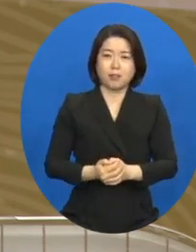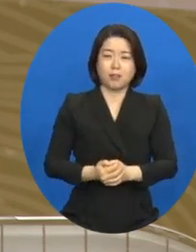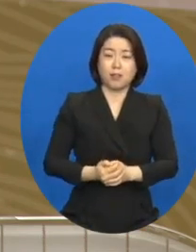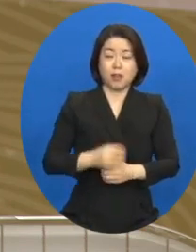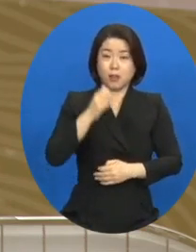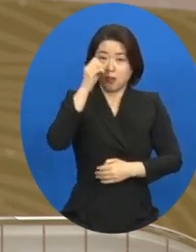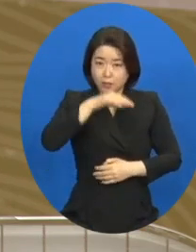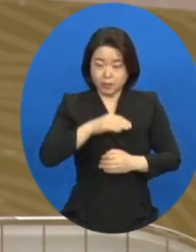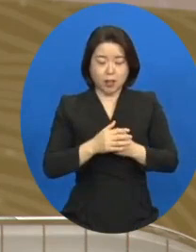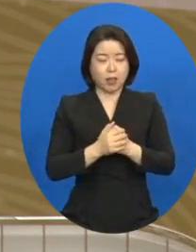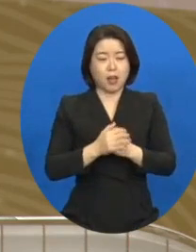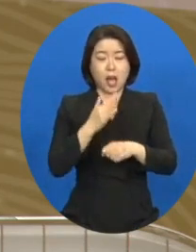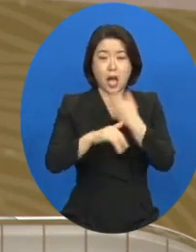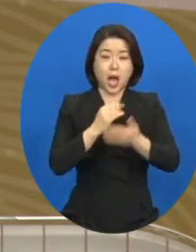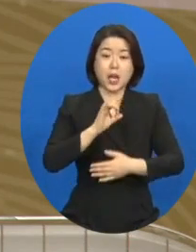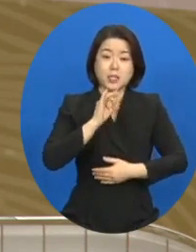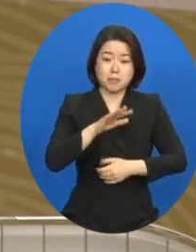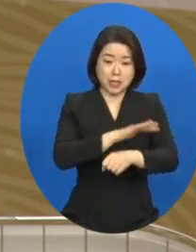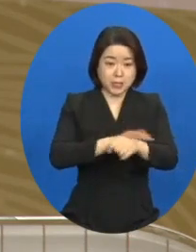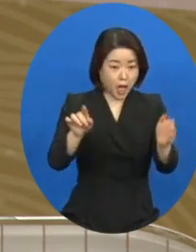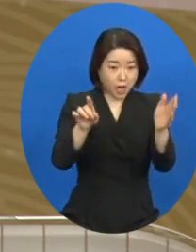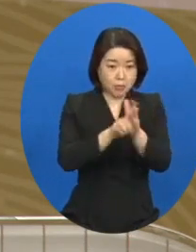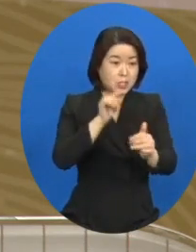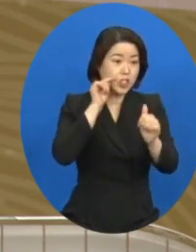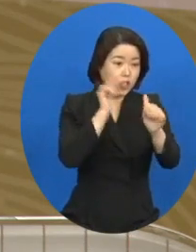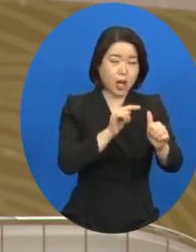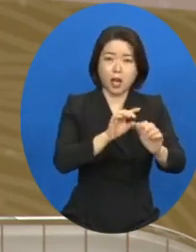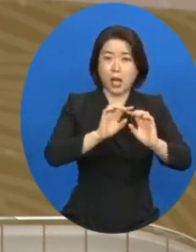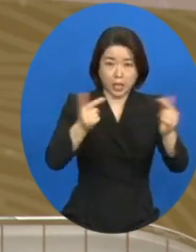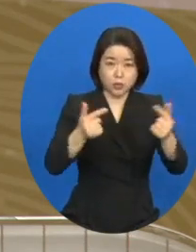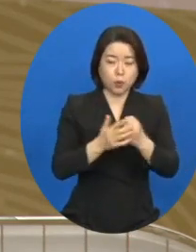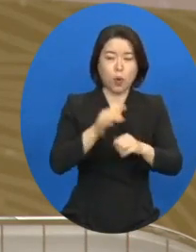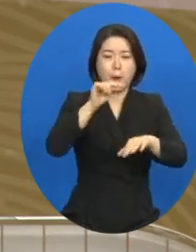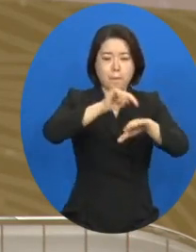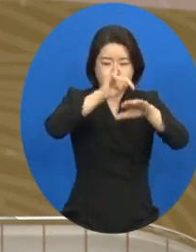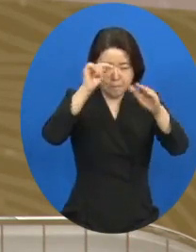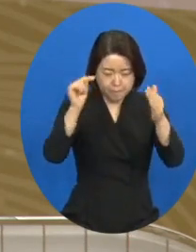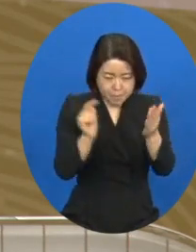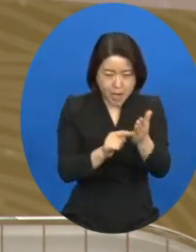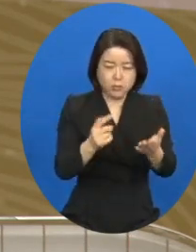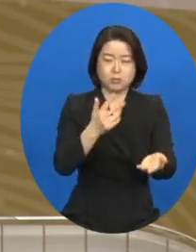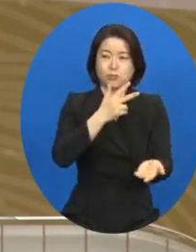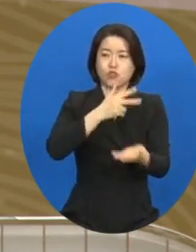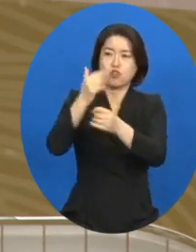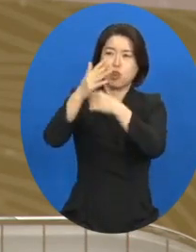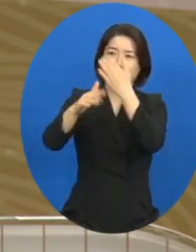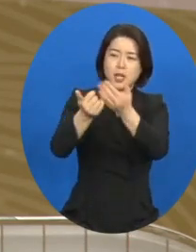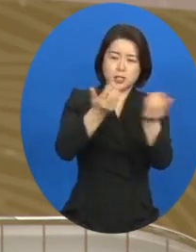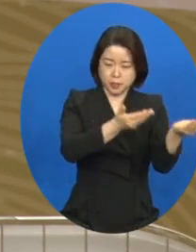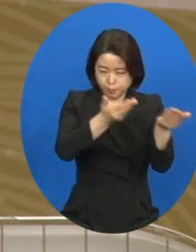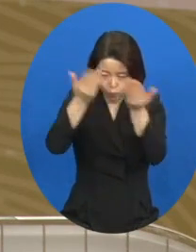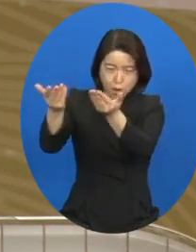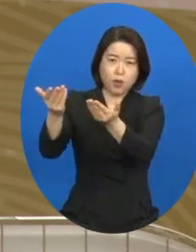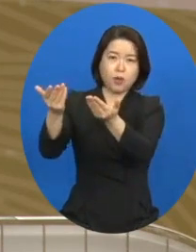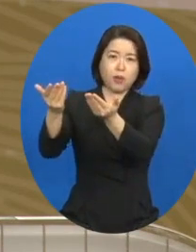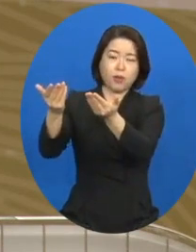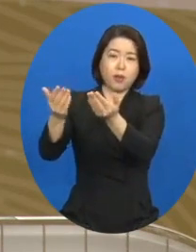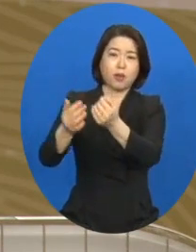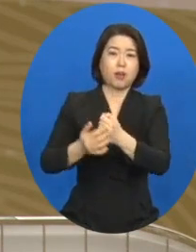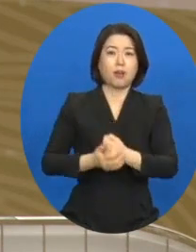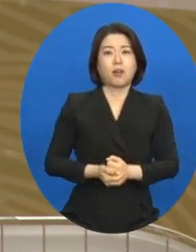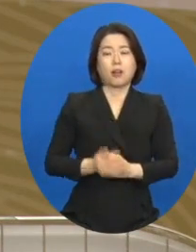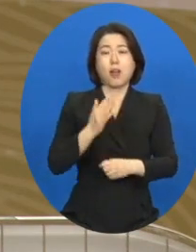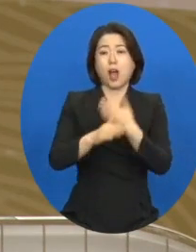그저 하나님만 잘 믿으라 이렇게 말하지 않고 마음을 주 하나님께 바치십시오.